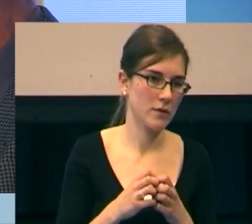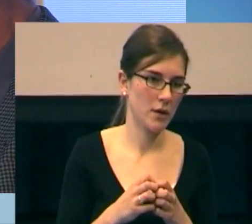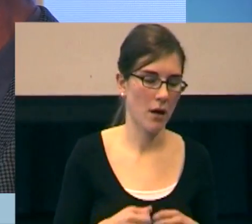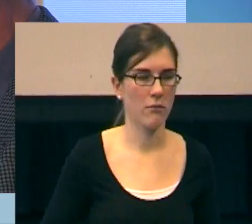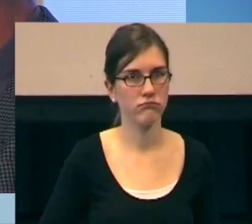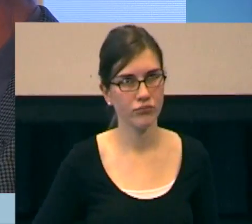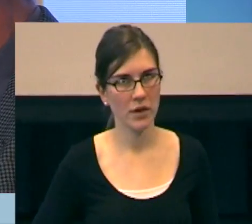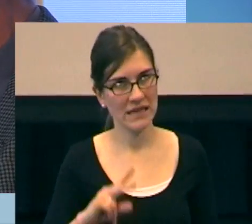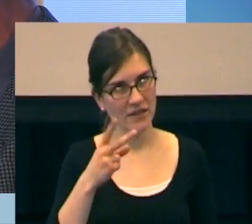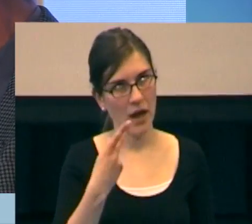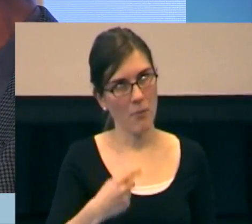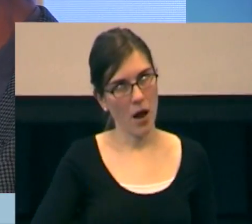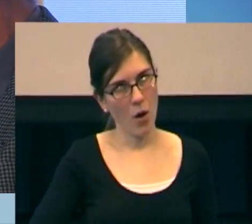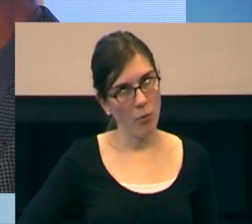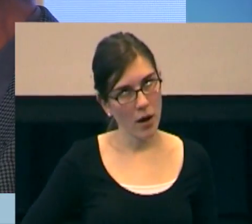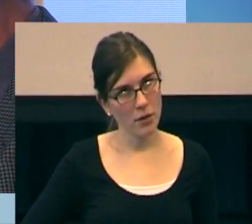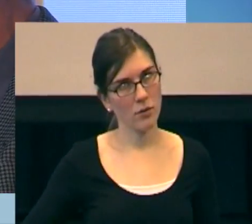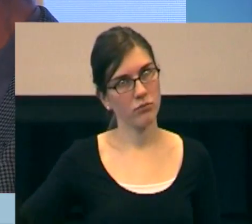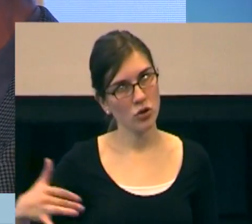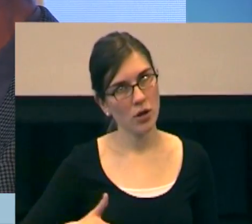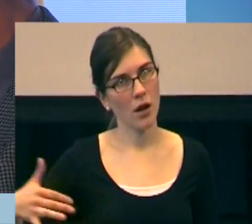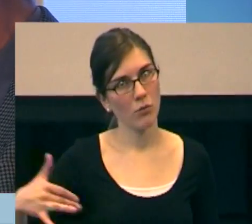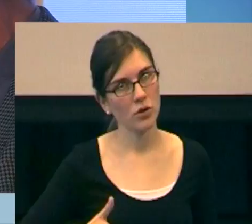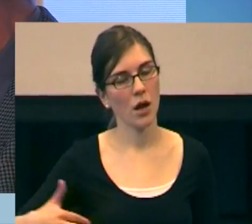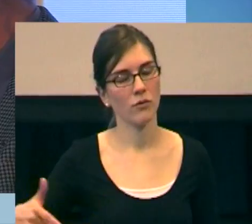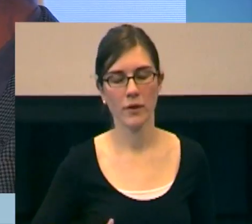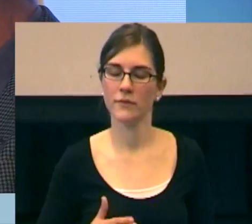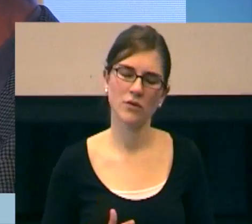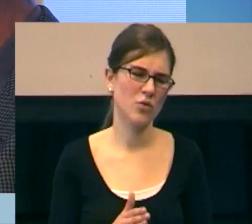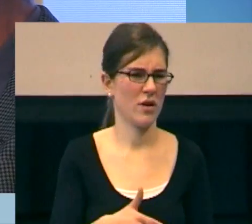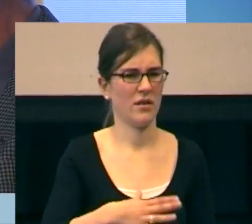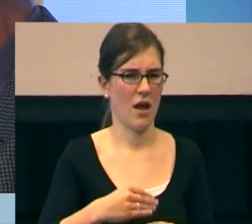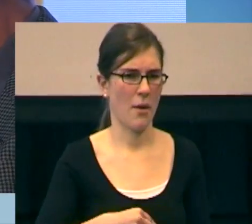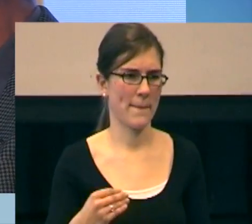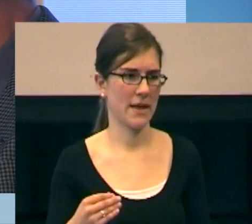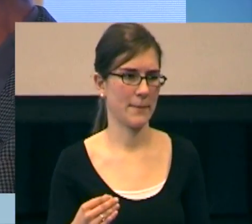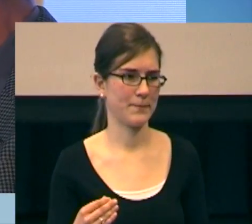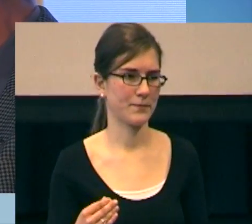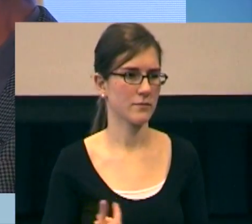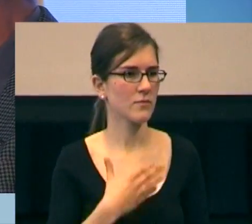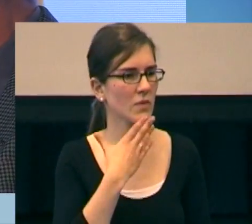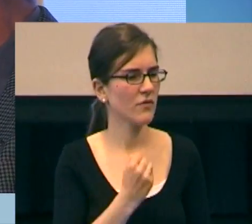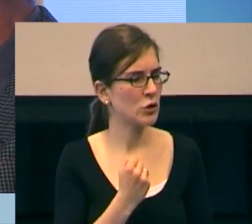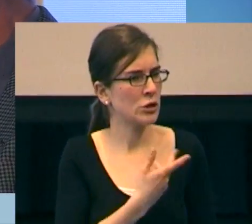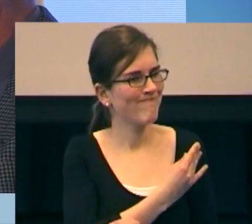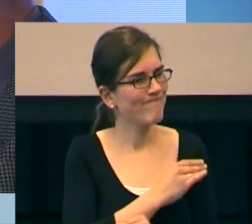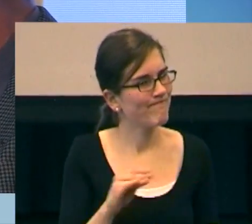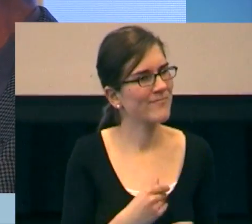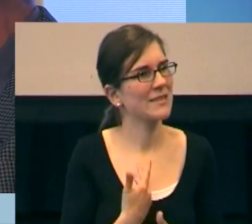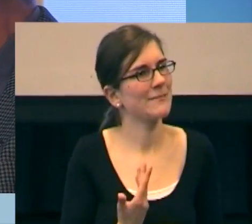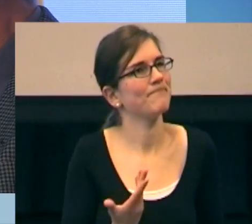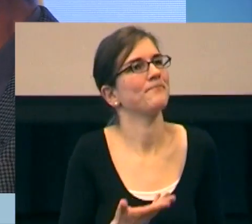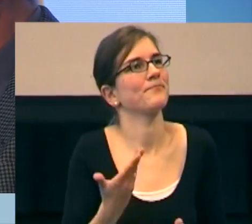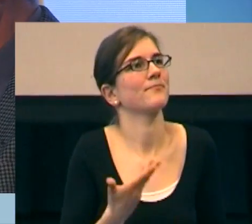Operationen Bestrahlung ständig laufende Therapien und ich möchte dazu beitragen dass